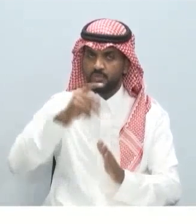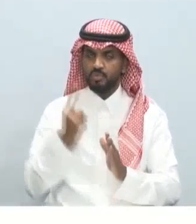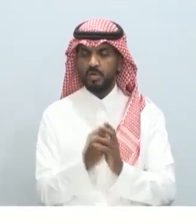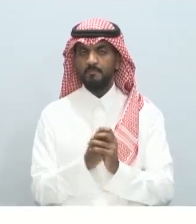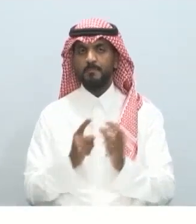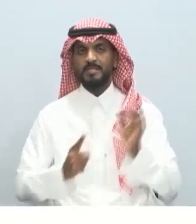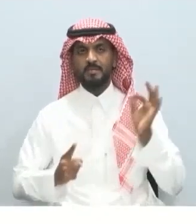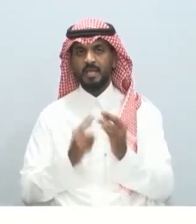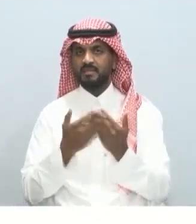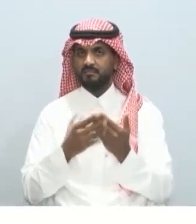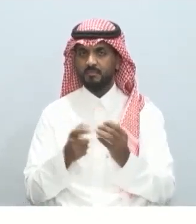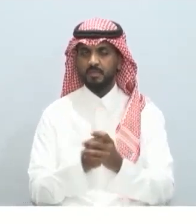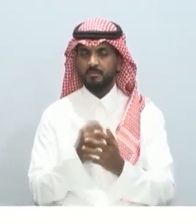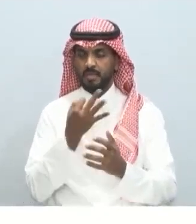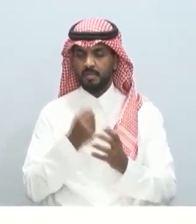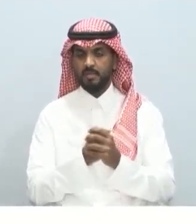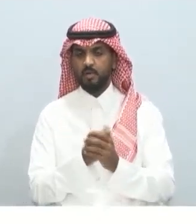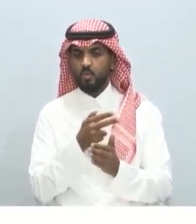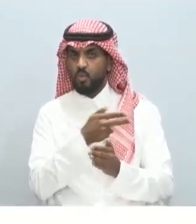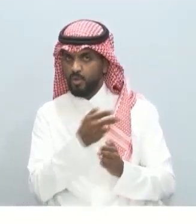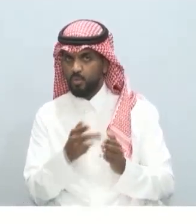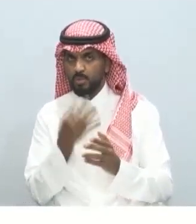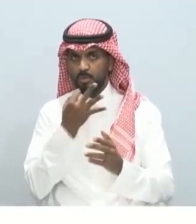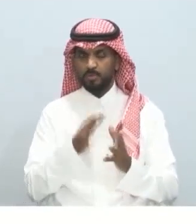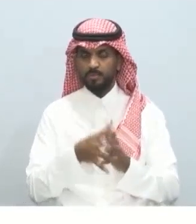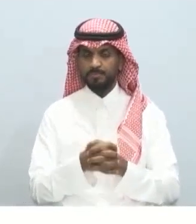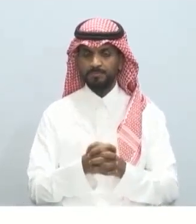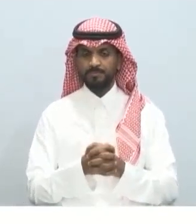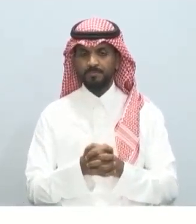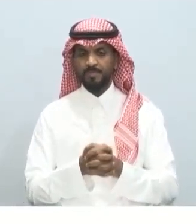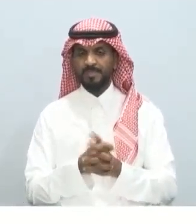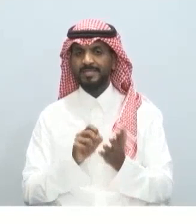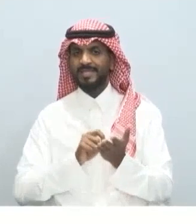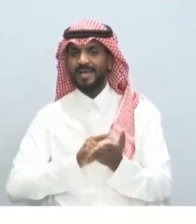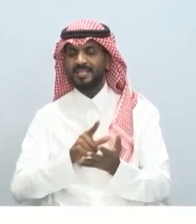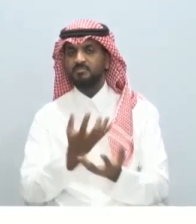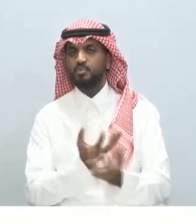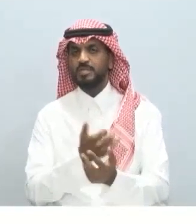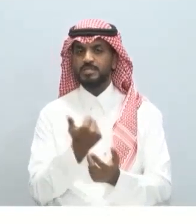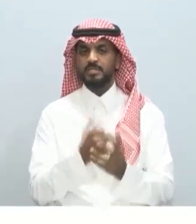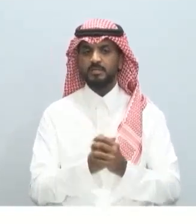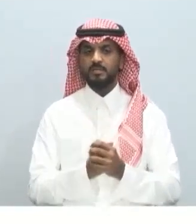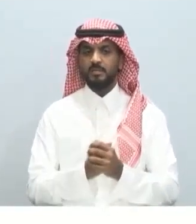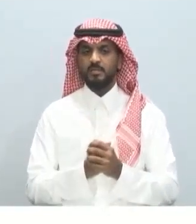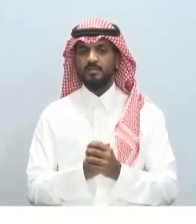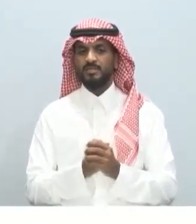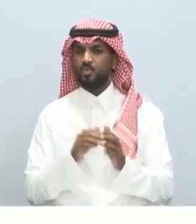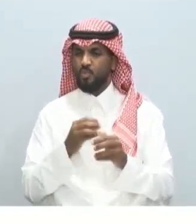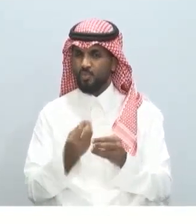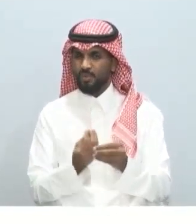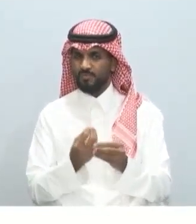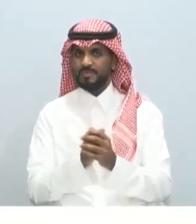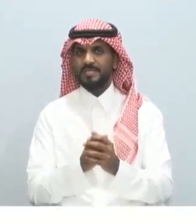الهدف من القراءه ونوع المقروء ايضا ان تتخلص من المشكلات الست التي تحد من سرعه